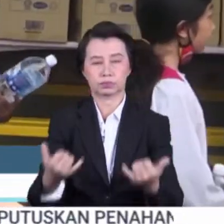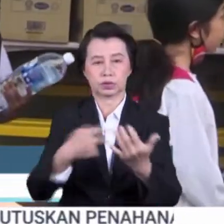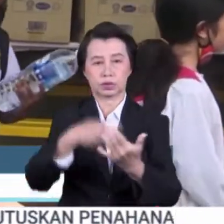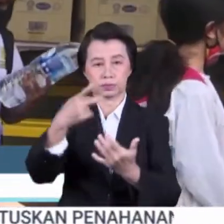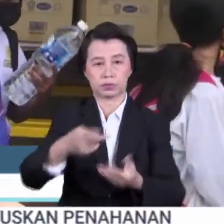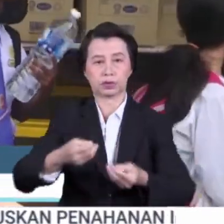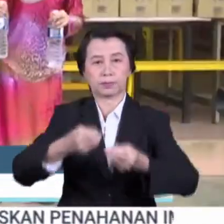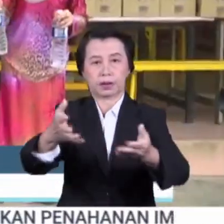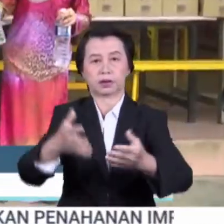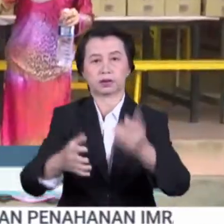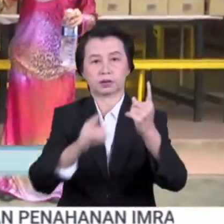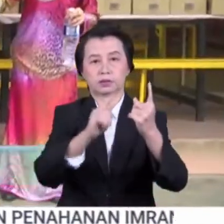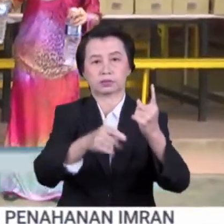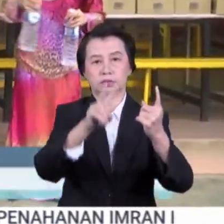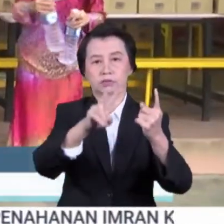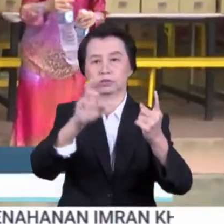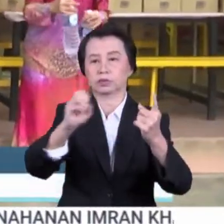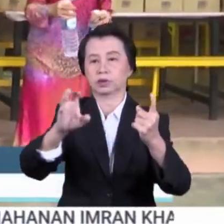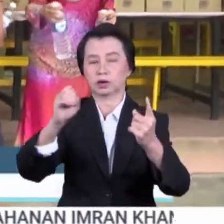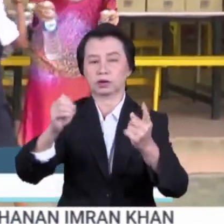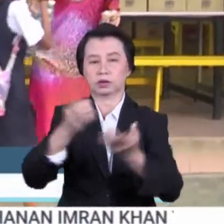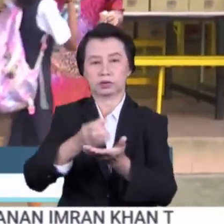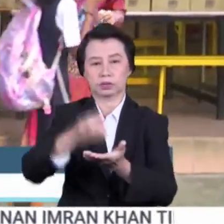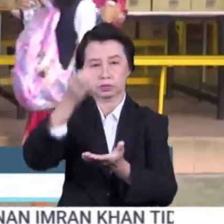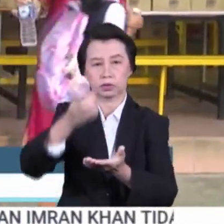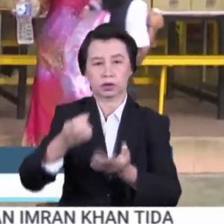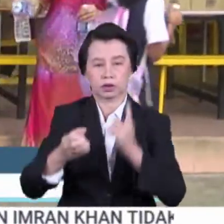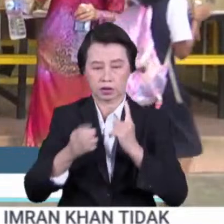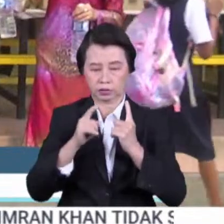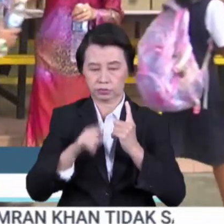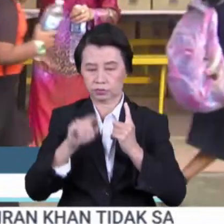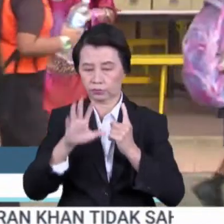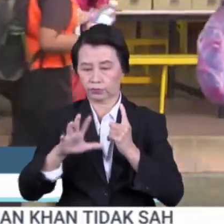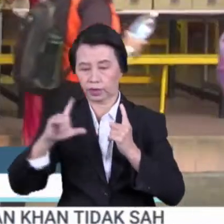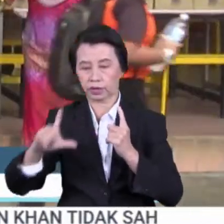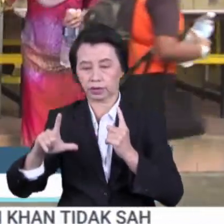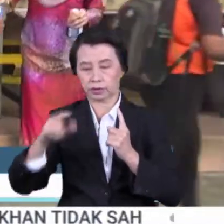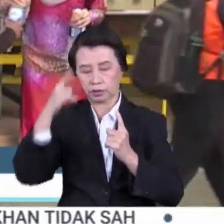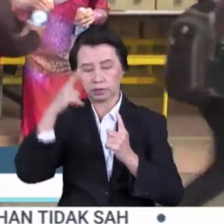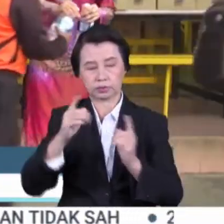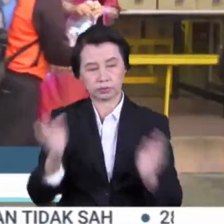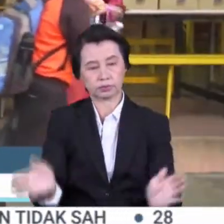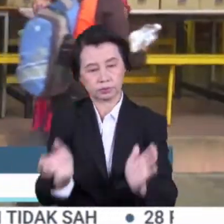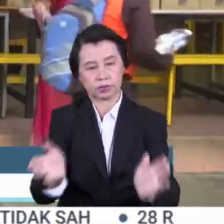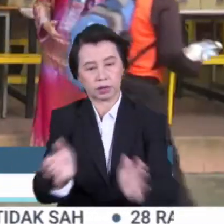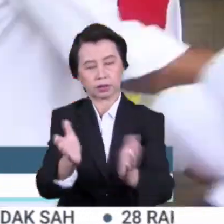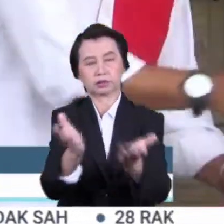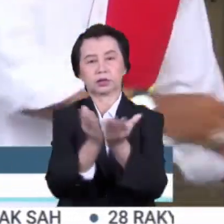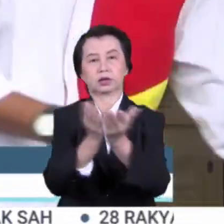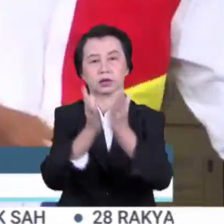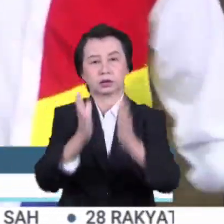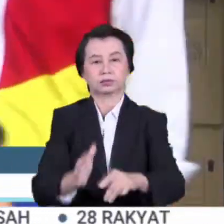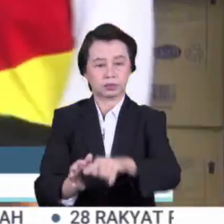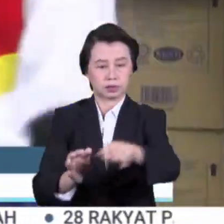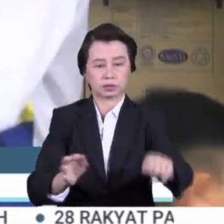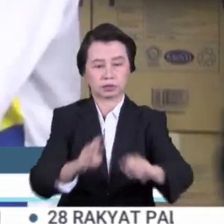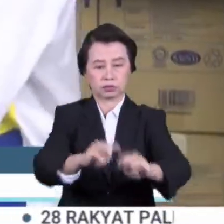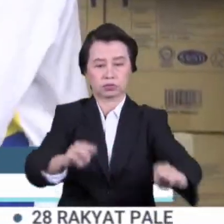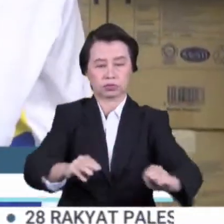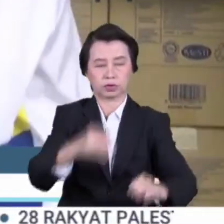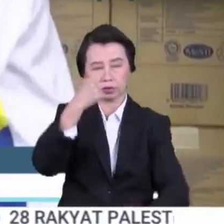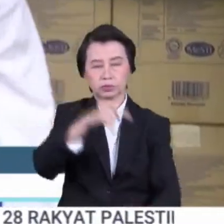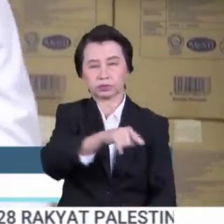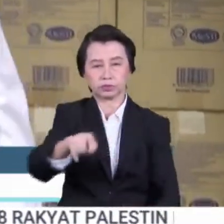1,200 botol air mineral 1.5 liter untuk kita galakkan pelajar-pelajar sekolah ni untuk minum